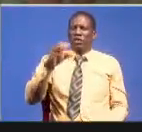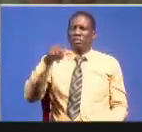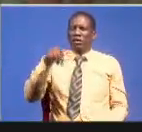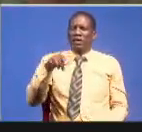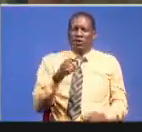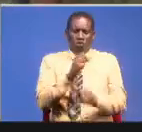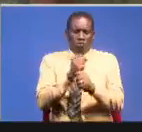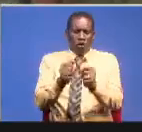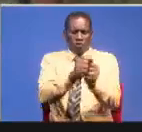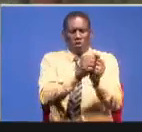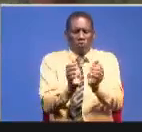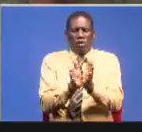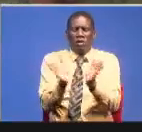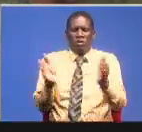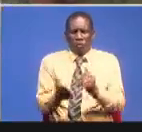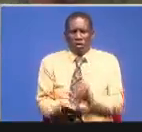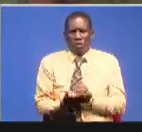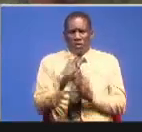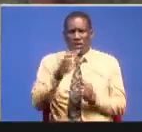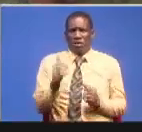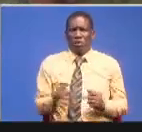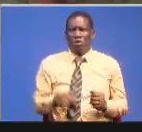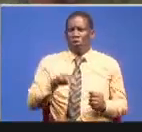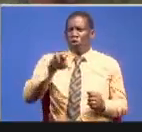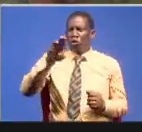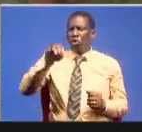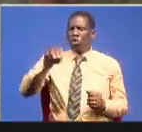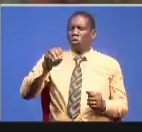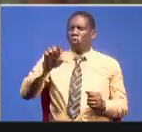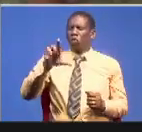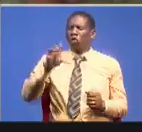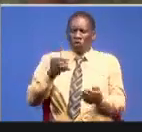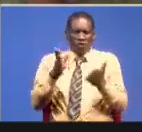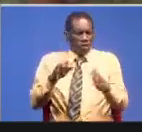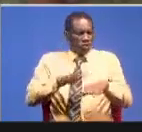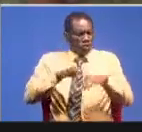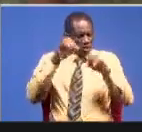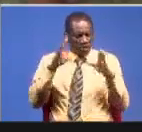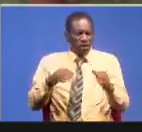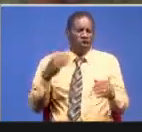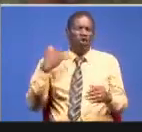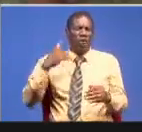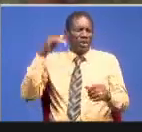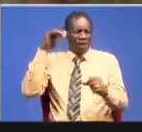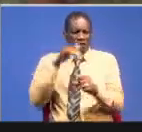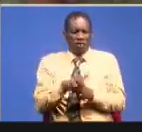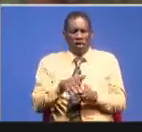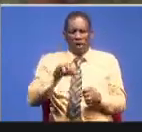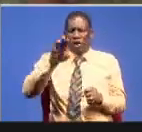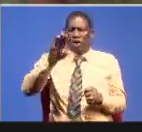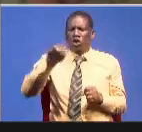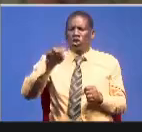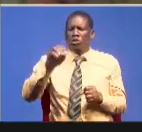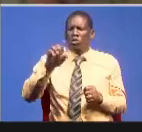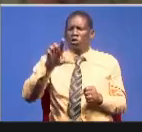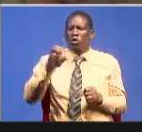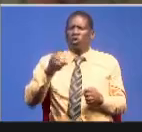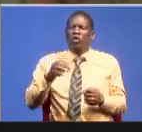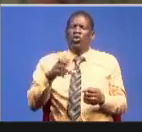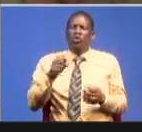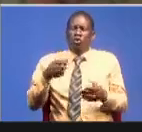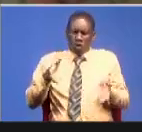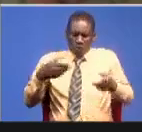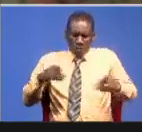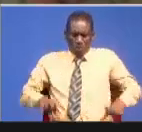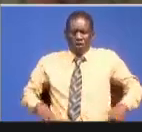raia, waweze kusaidiana. Jumolo sio kuzuri, Molo ni kubaya. Kuna uhalifu mwingi sana. Mpaka tunakaa na hofu, sio mchana,